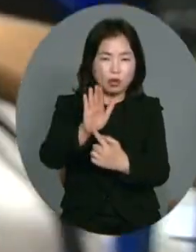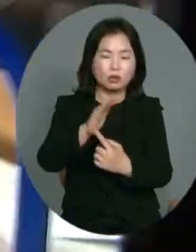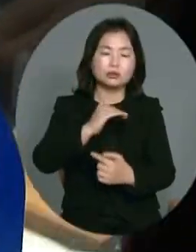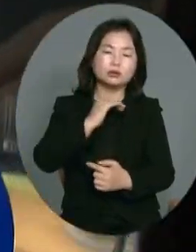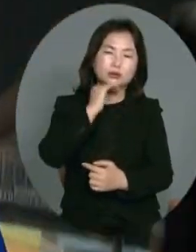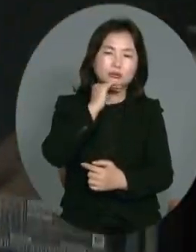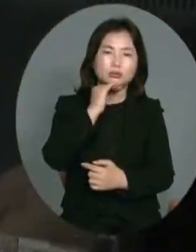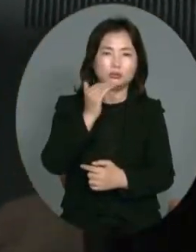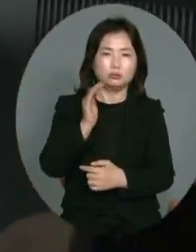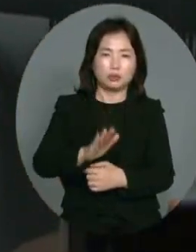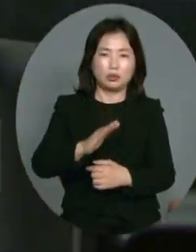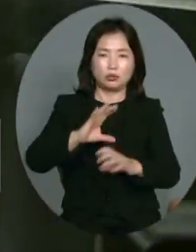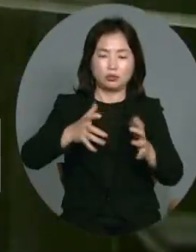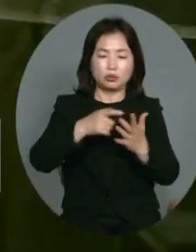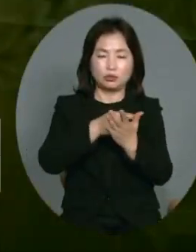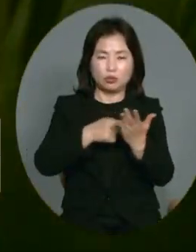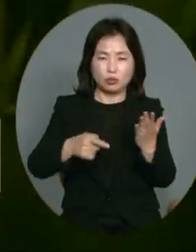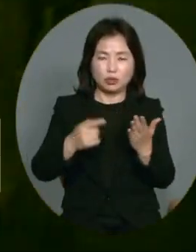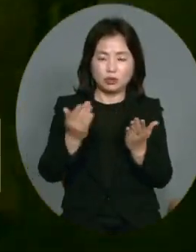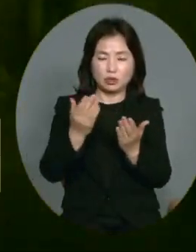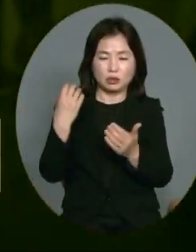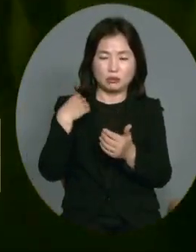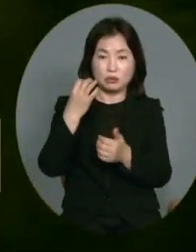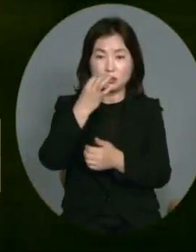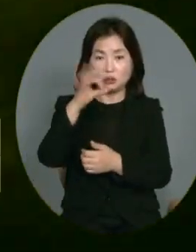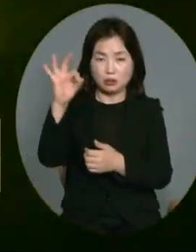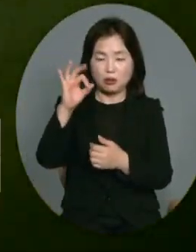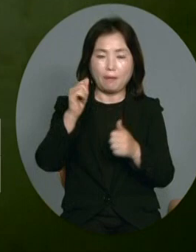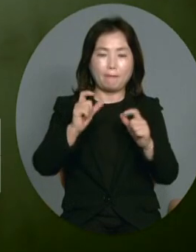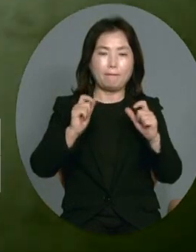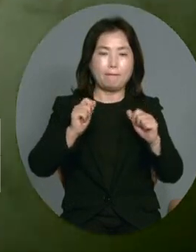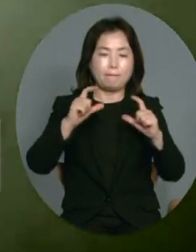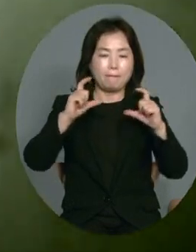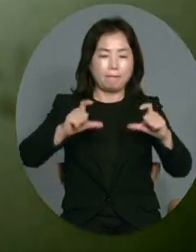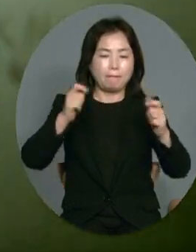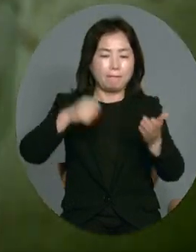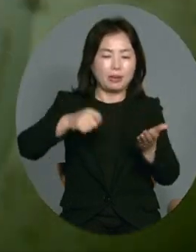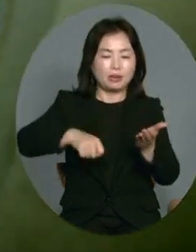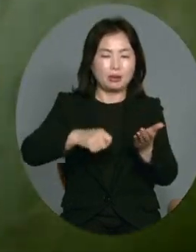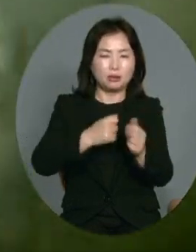기다려야 하지만 국가의 손해배상 책임을 인정한 판결이 다른